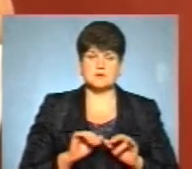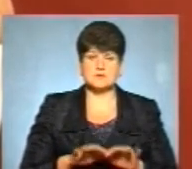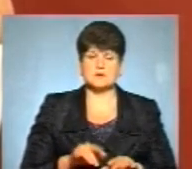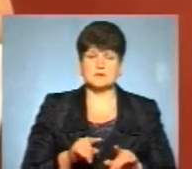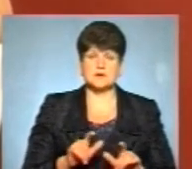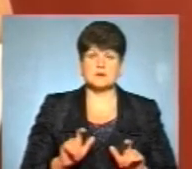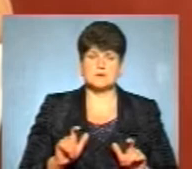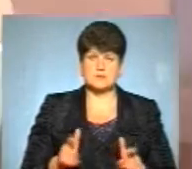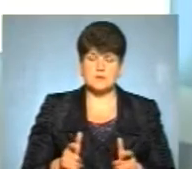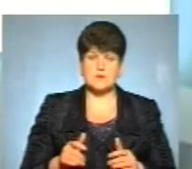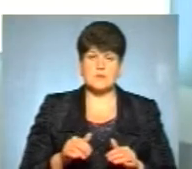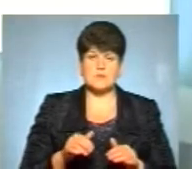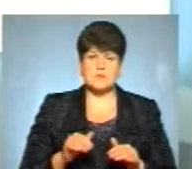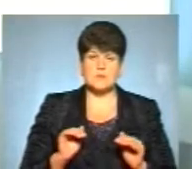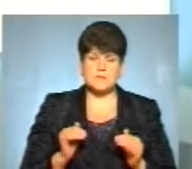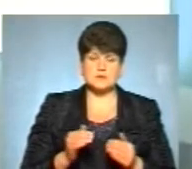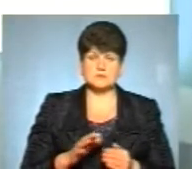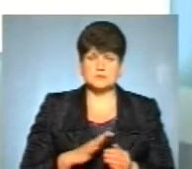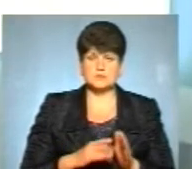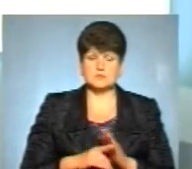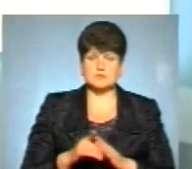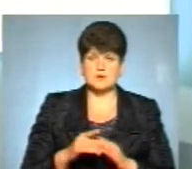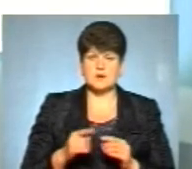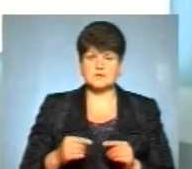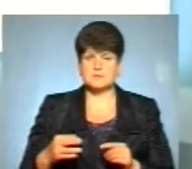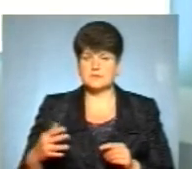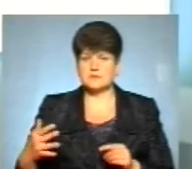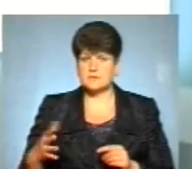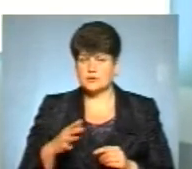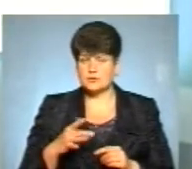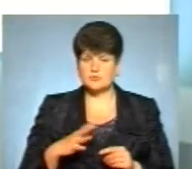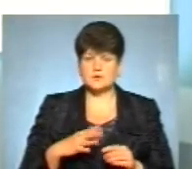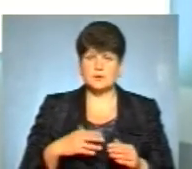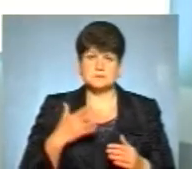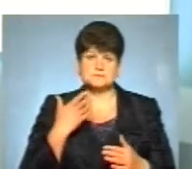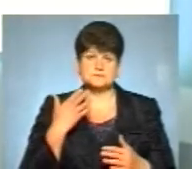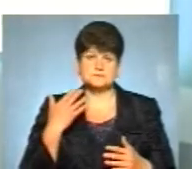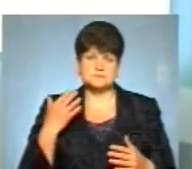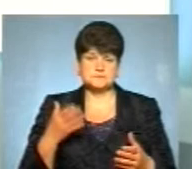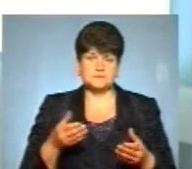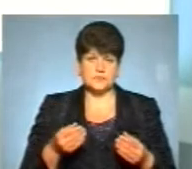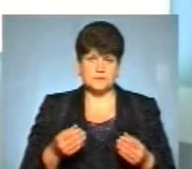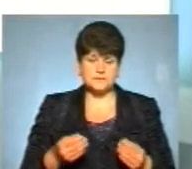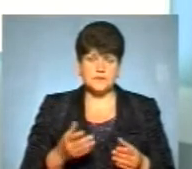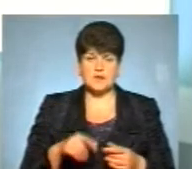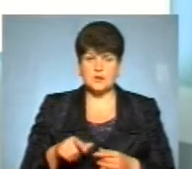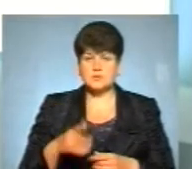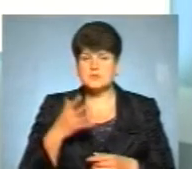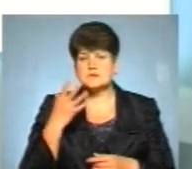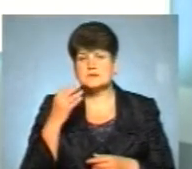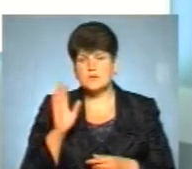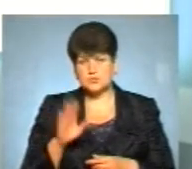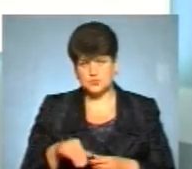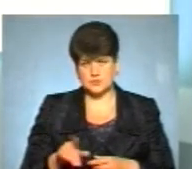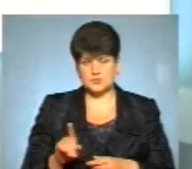які були введені спочатку, так, потім через певний період відбувалися певні послаблення, але люди, мабуть, забули, що